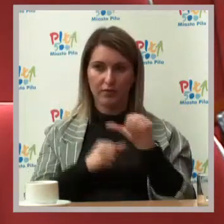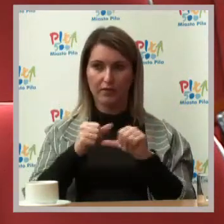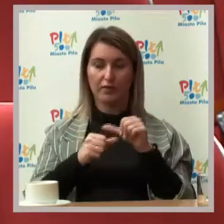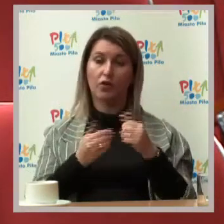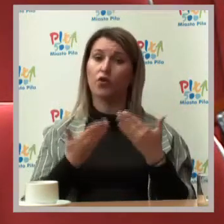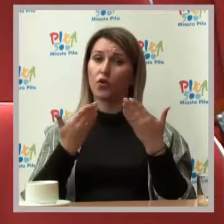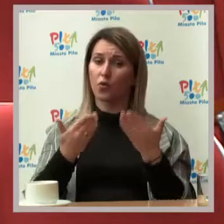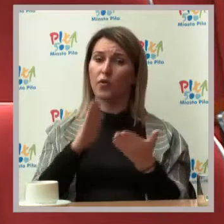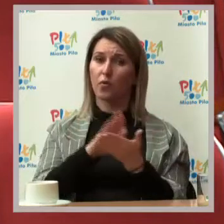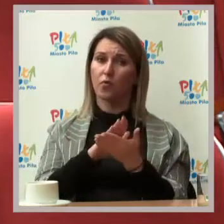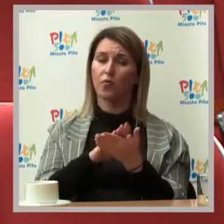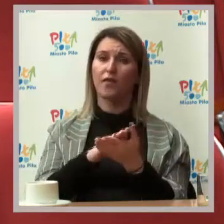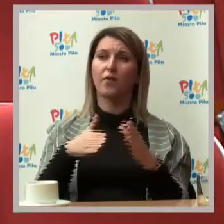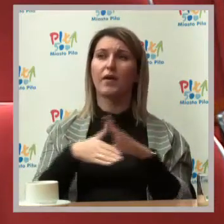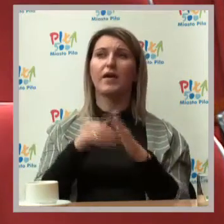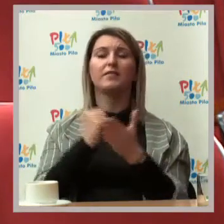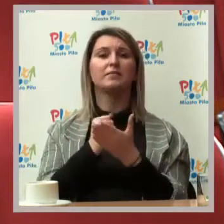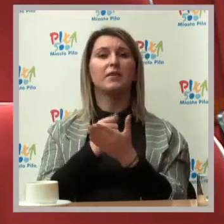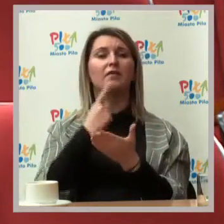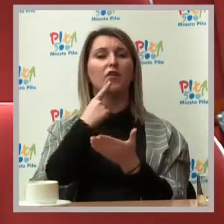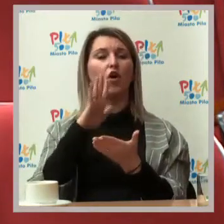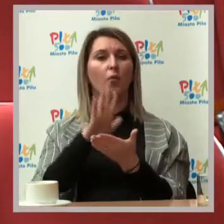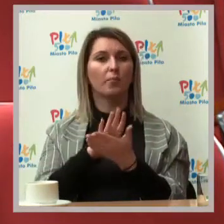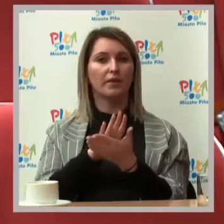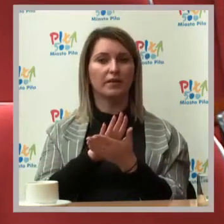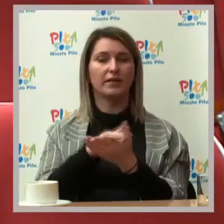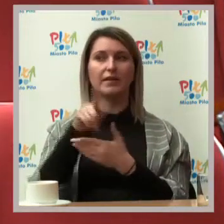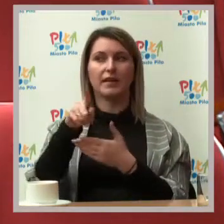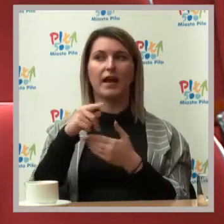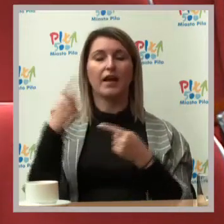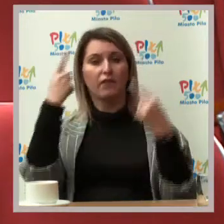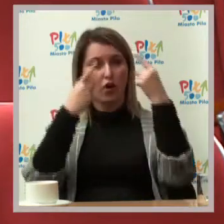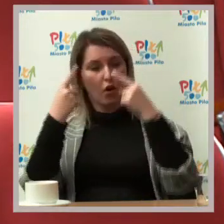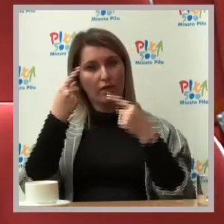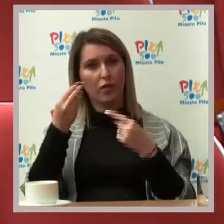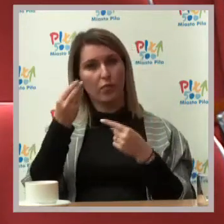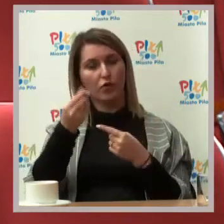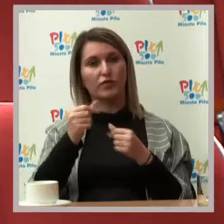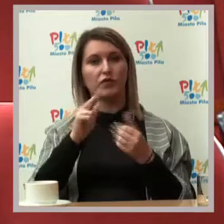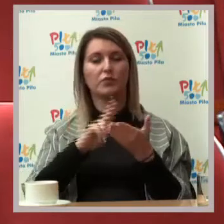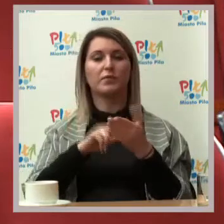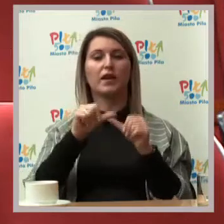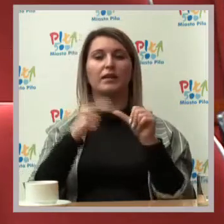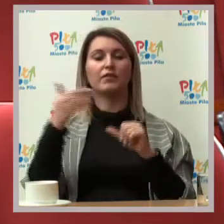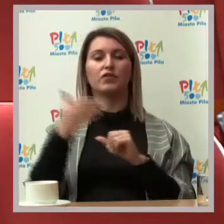wydał uchwałę w sprawie opinii o projekcie uchwały w sprawie wieloletniej prognozy finansowej miasta Piły na lata